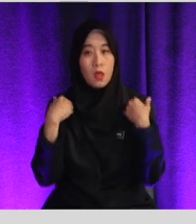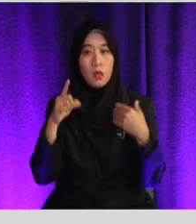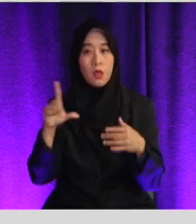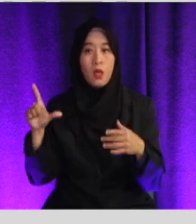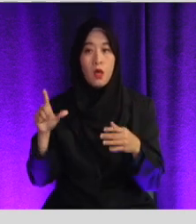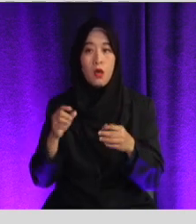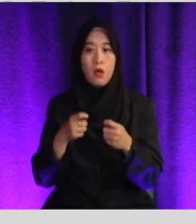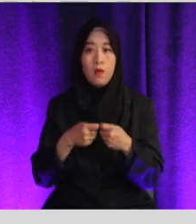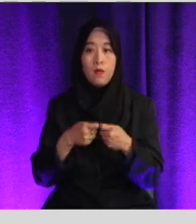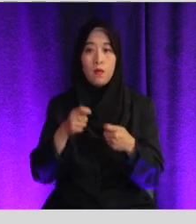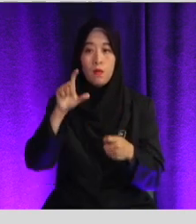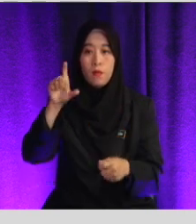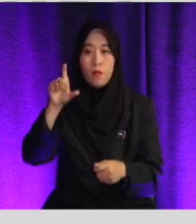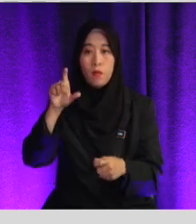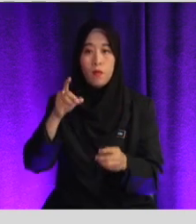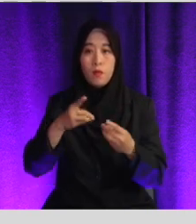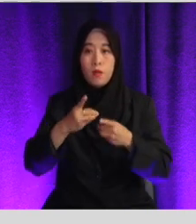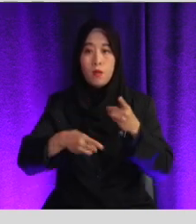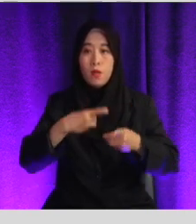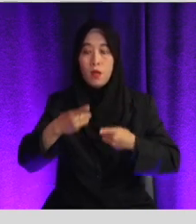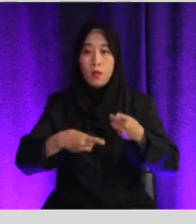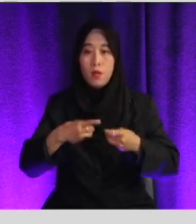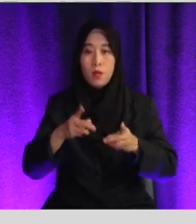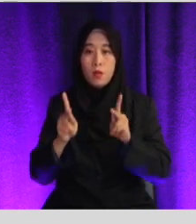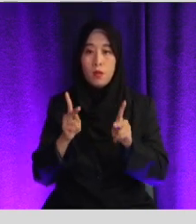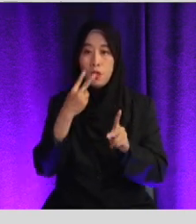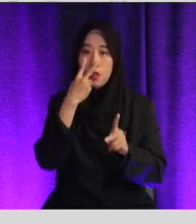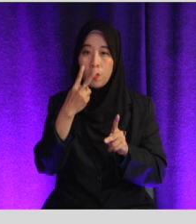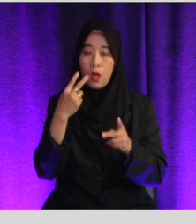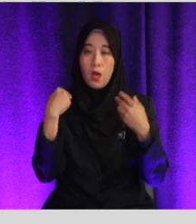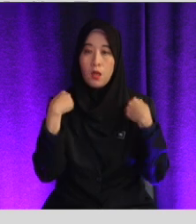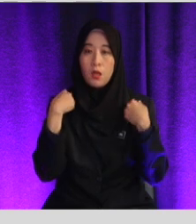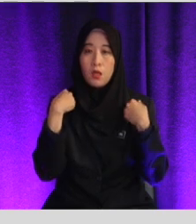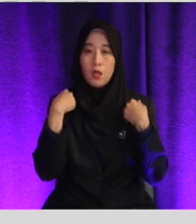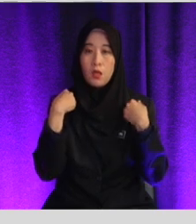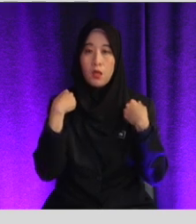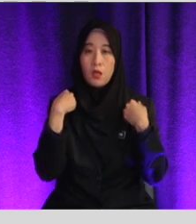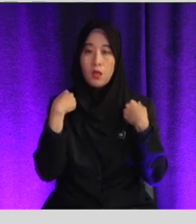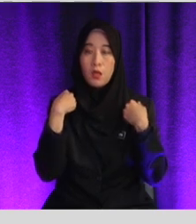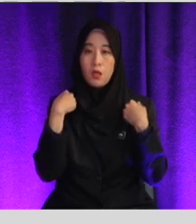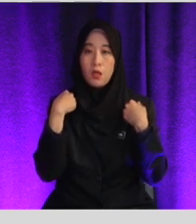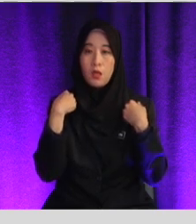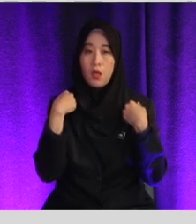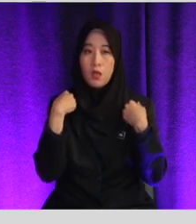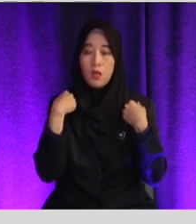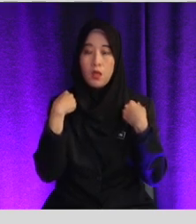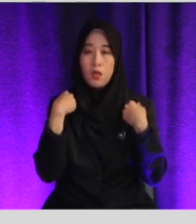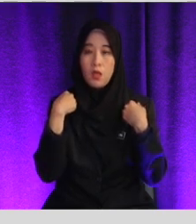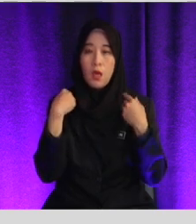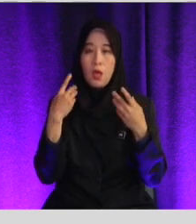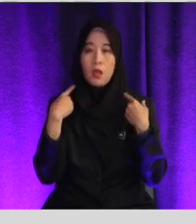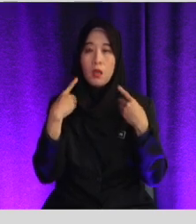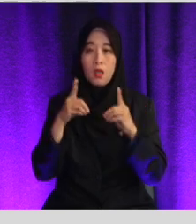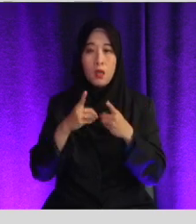dawai. Fuse dawai kalau kita nampak dekat sini dia ada seutas, Yang mana? Yang tu? Ada dawai